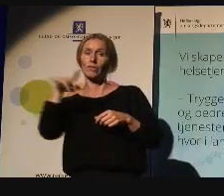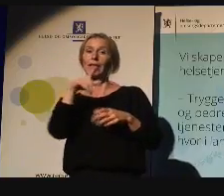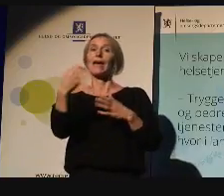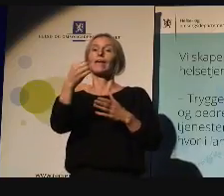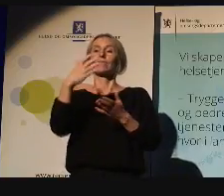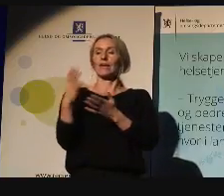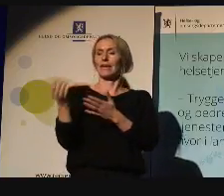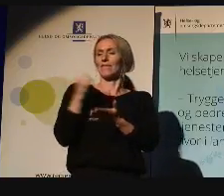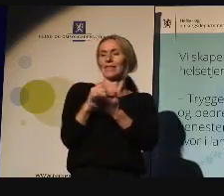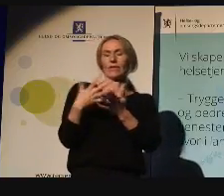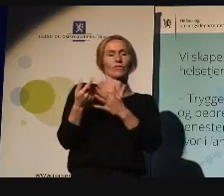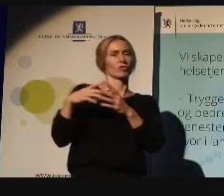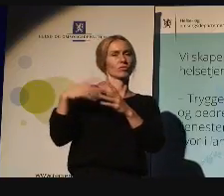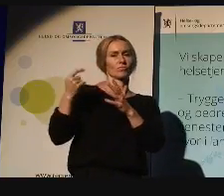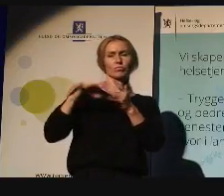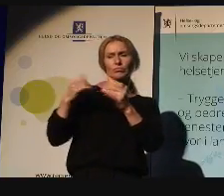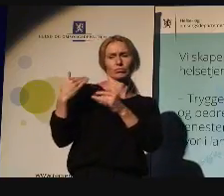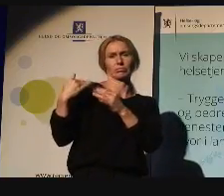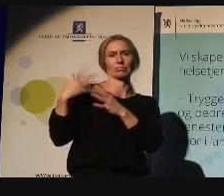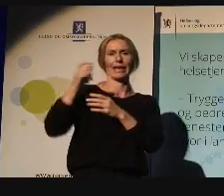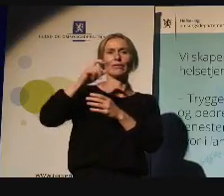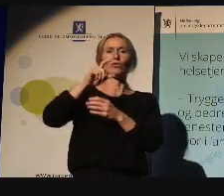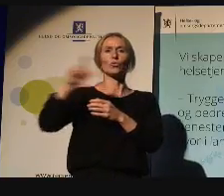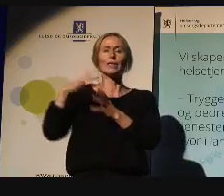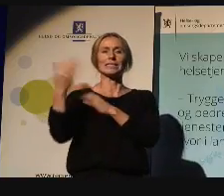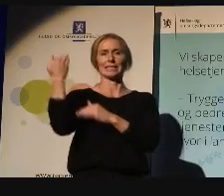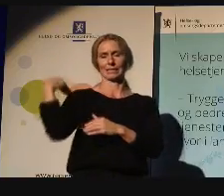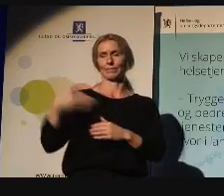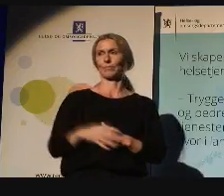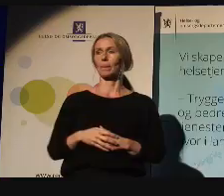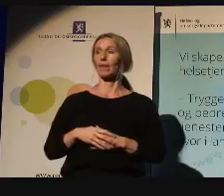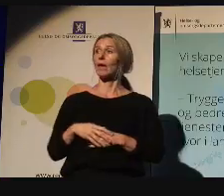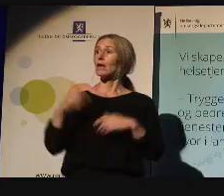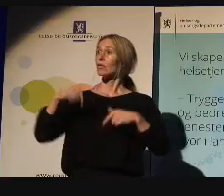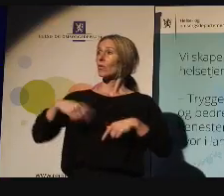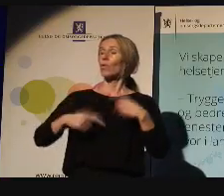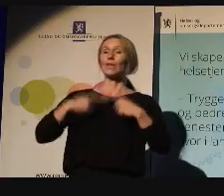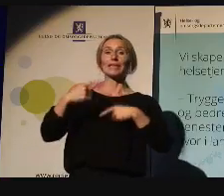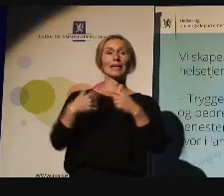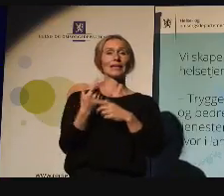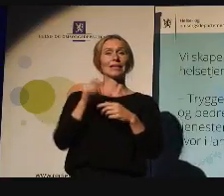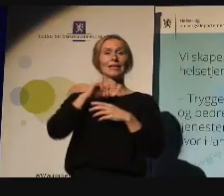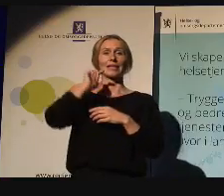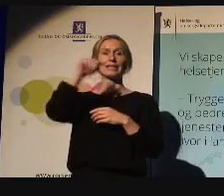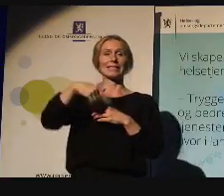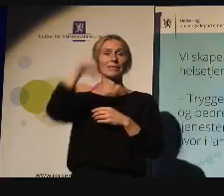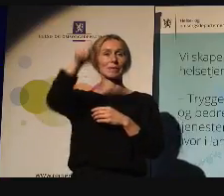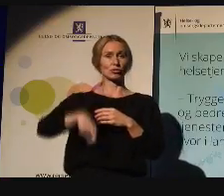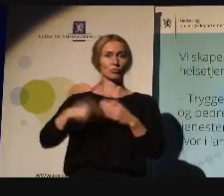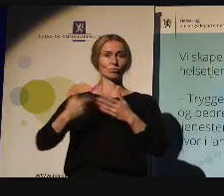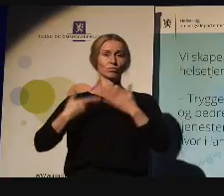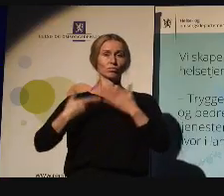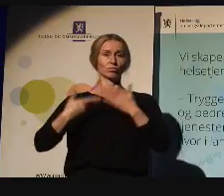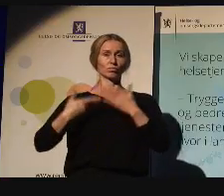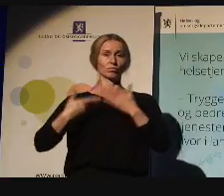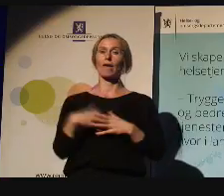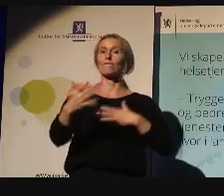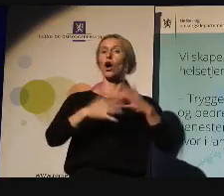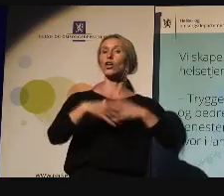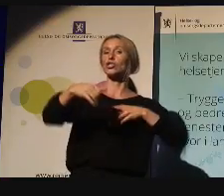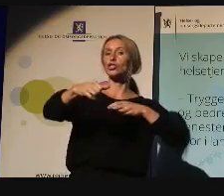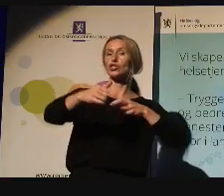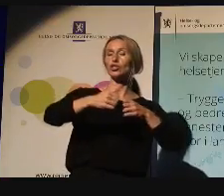for mindre enn en uke siden. Da går vi videre til neste post på programmet. Det er fagstyreleder i